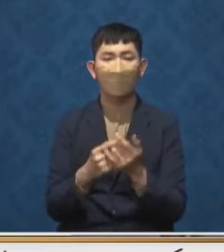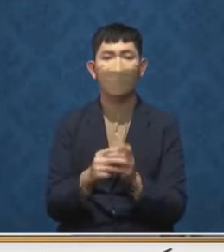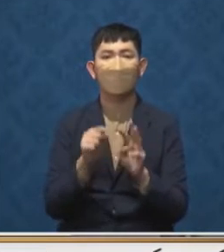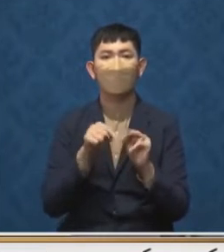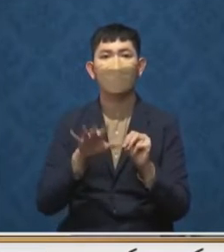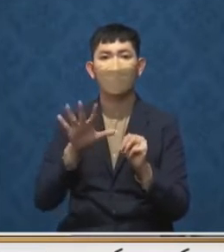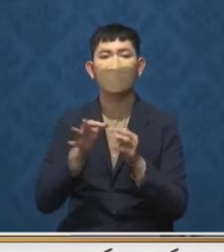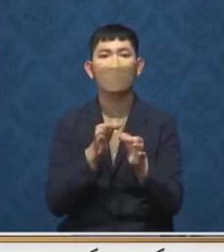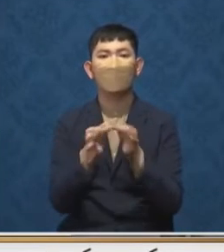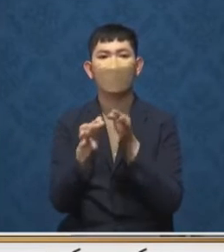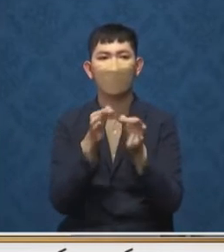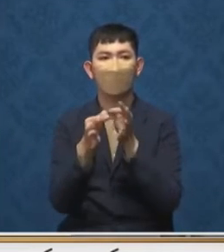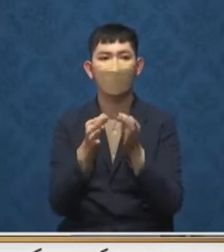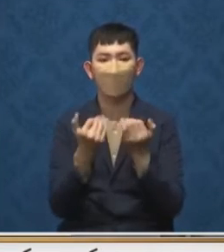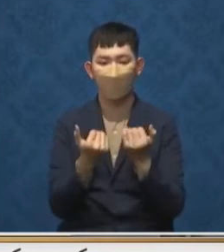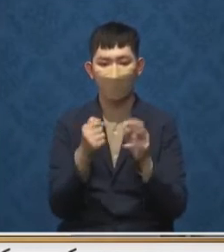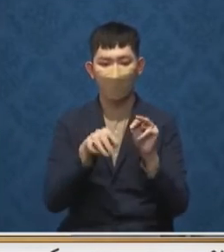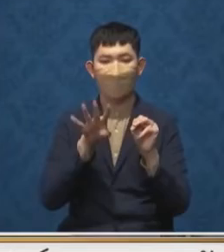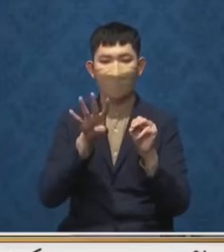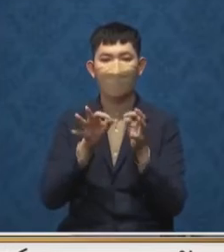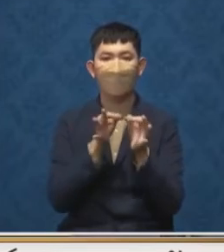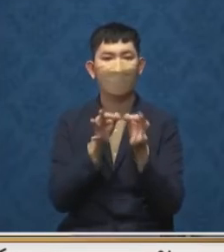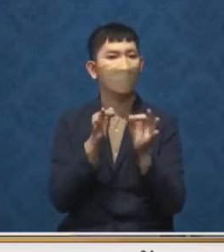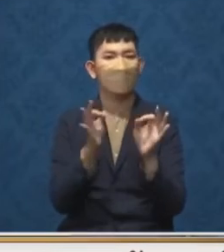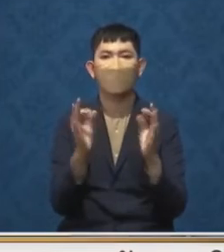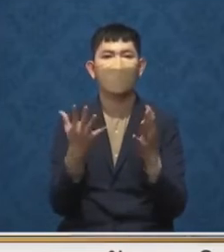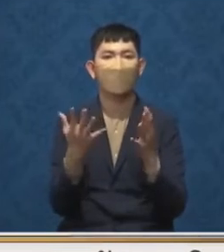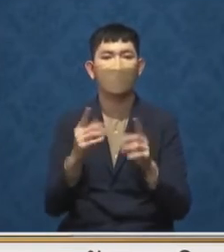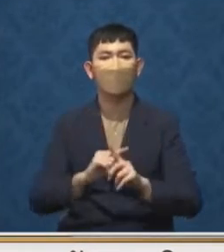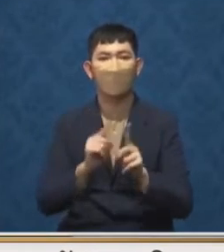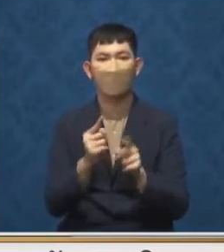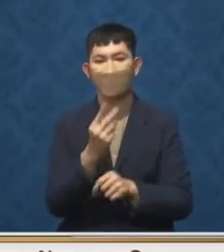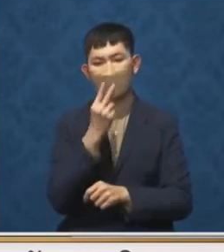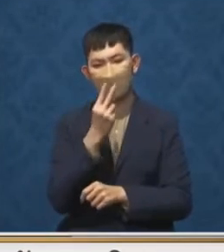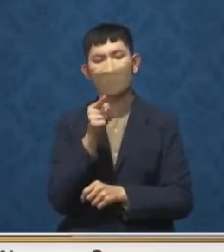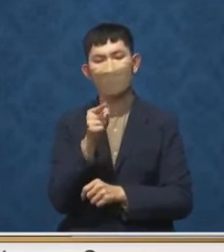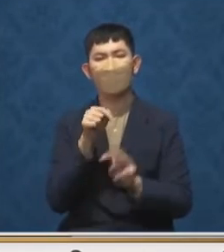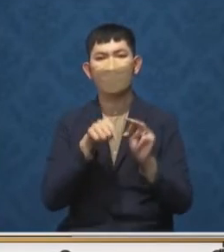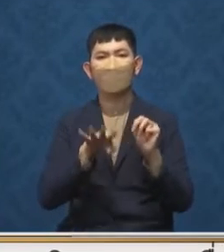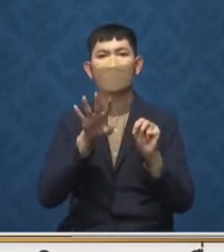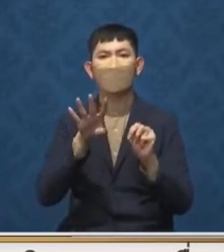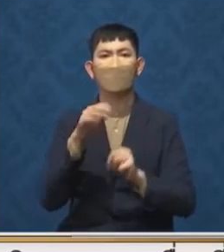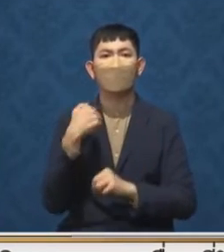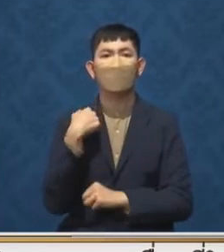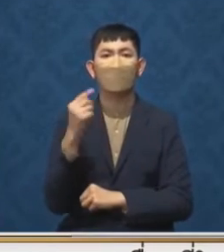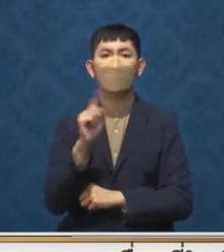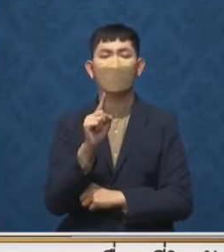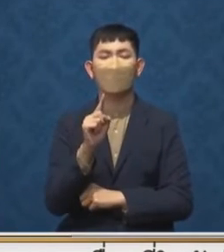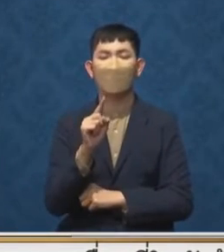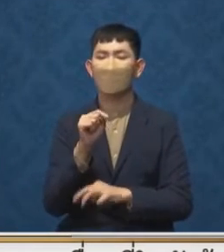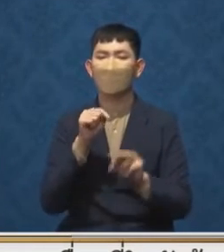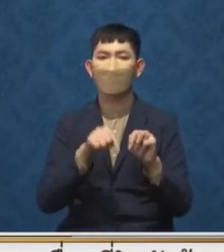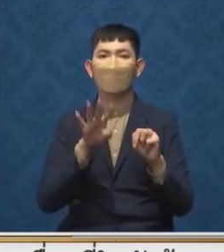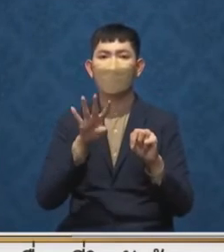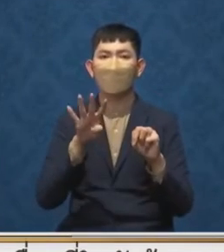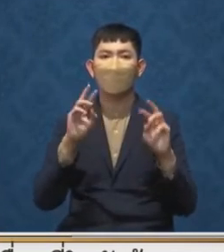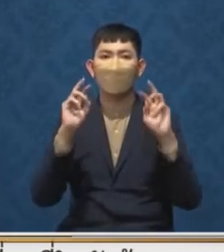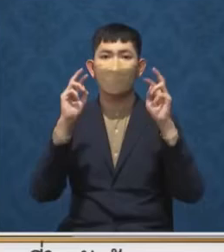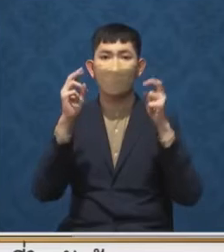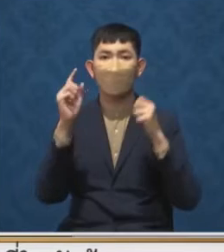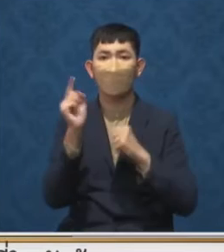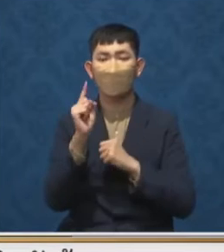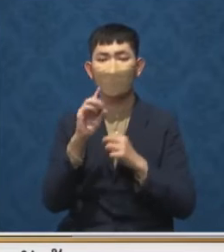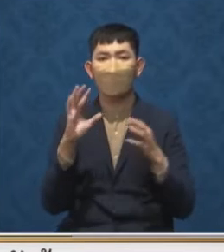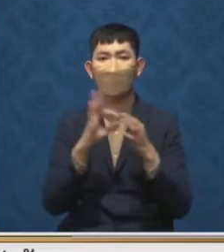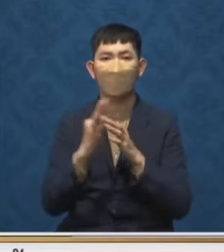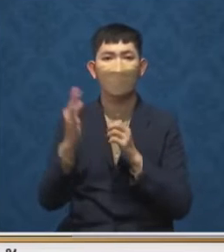5จะไม่กล่าวในมาตราที่4นี้แต่กระผมเห็นว่ามาตราที่4เนี่ยจะเป็นมาตราเดียวที่จะเป็นเรื่องของภาพรวม